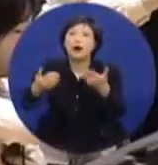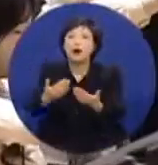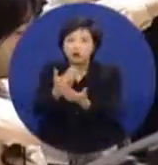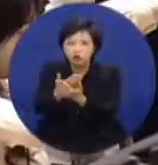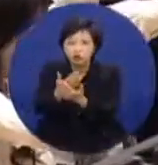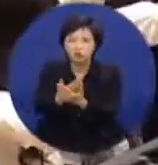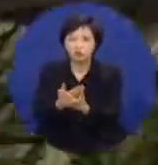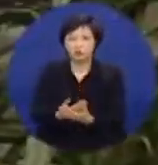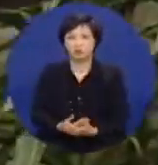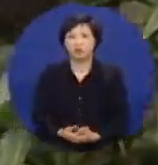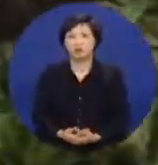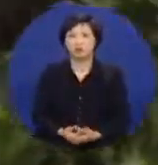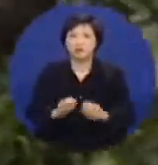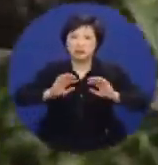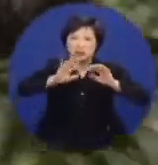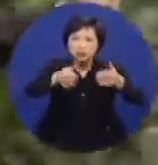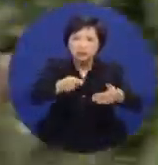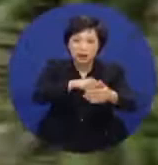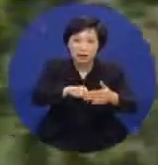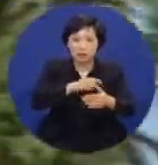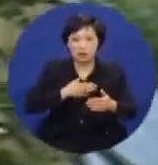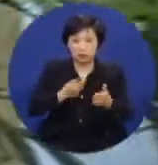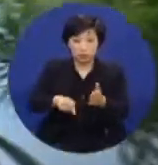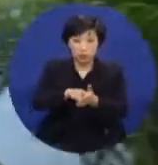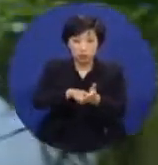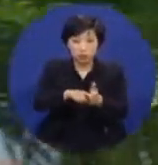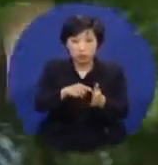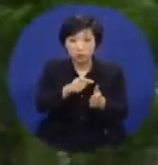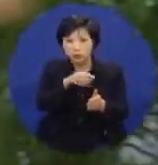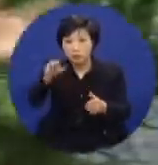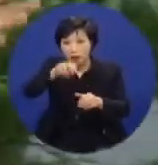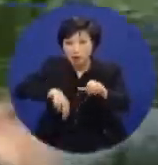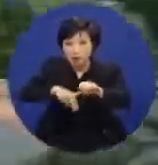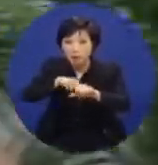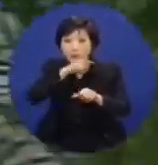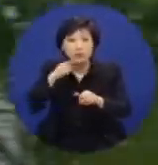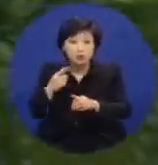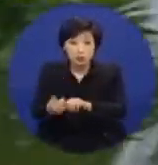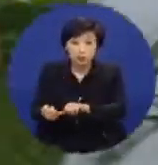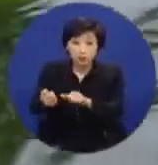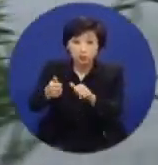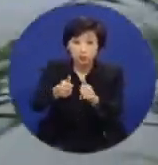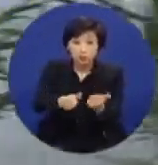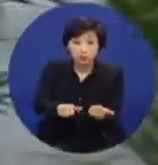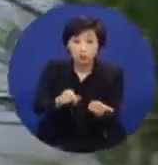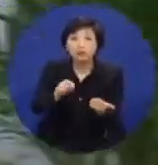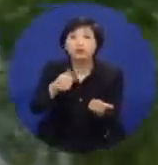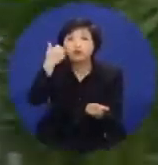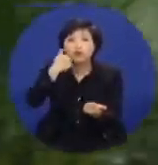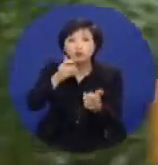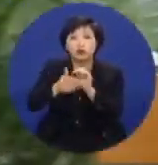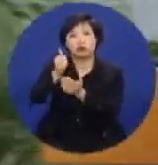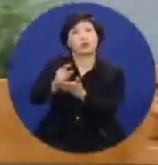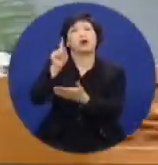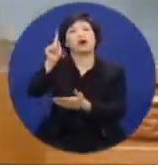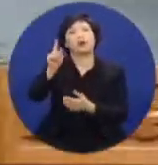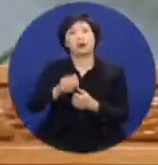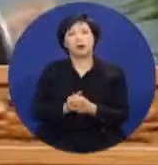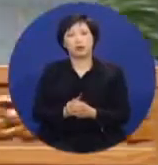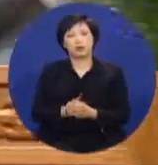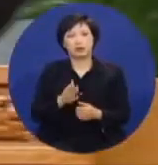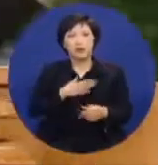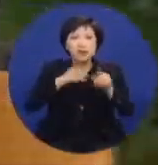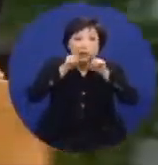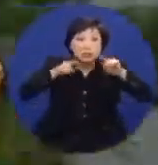소소 이 쉬고 상에서 나우 에서 십자가에 달려 피 흘려 죽으신 분 예수 밖에 없습니다 내